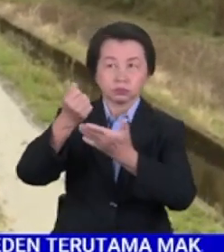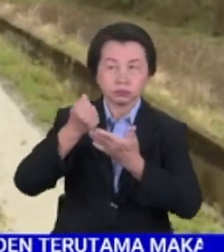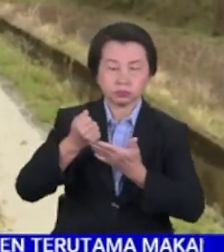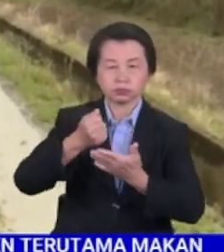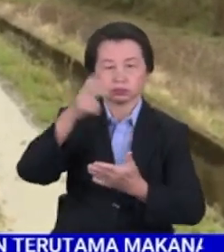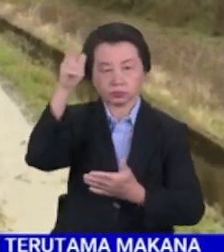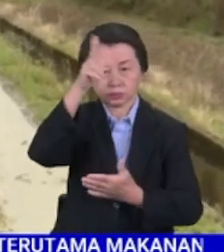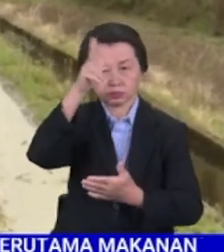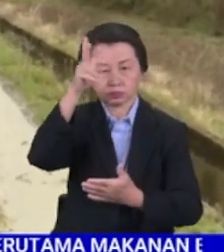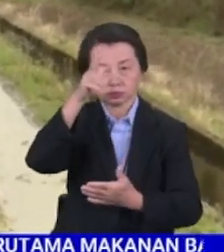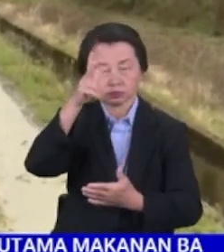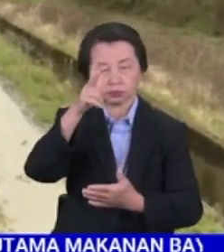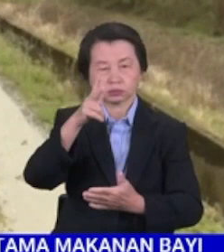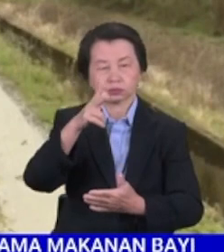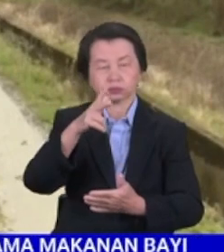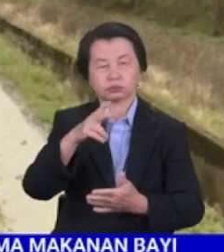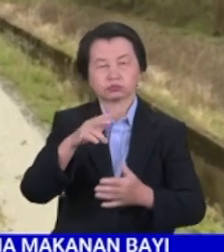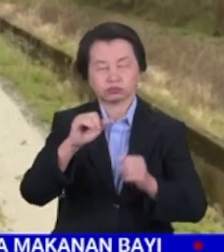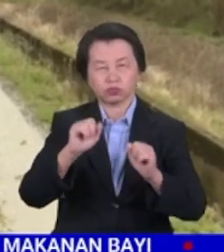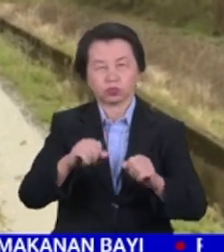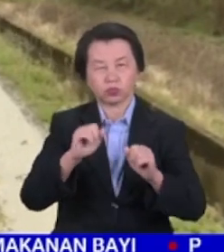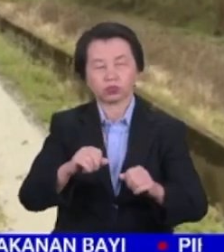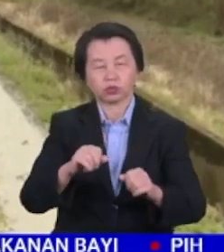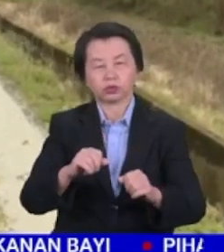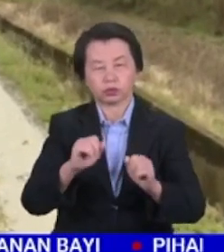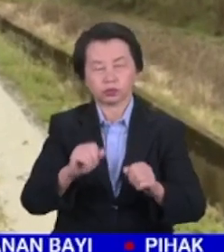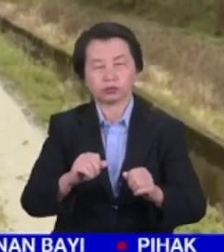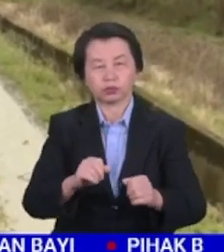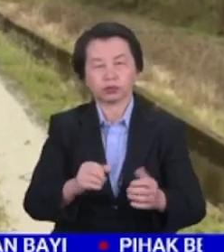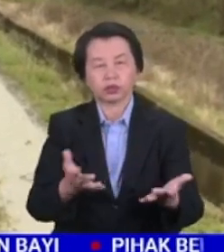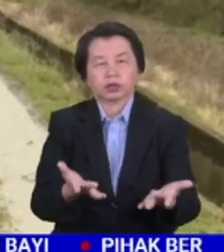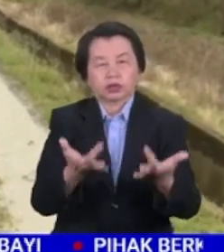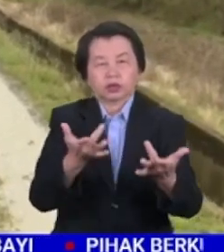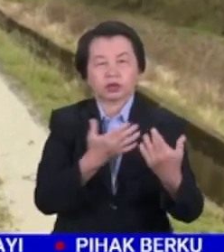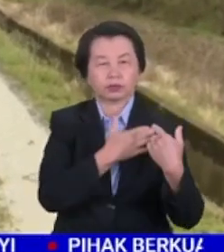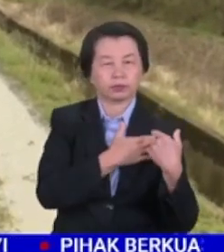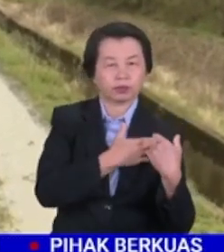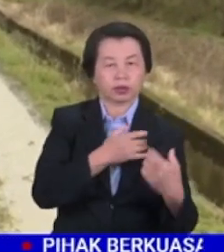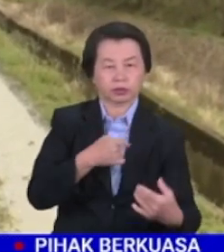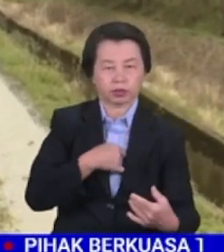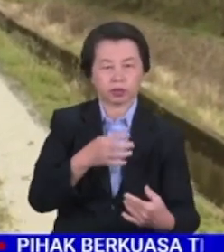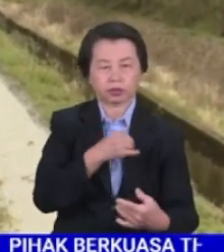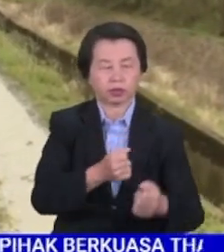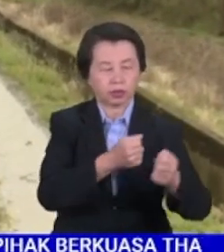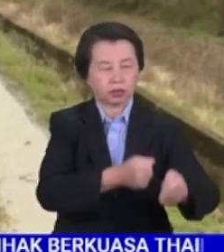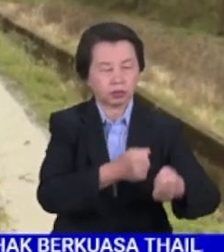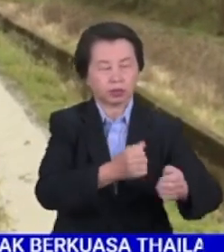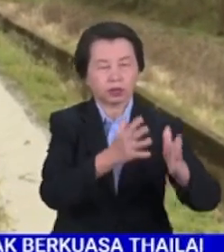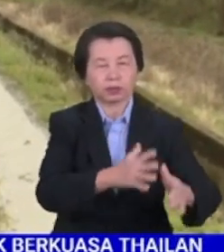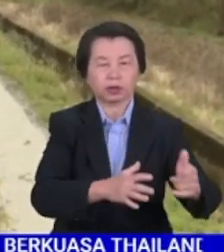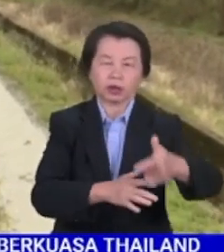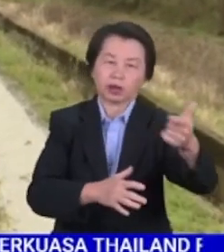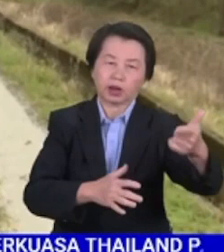lah. Sekurangnya dapat meringankan beban saya sendirilah dan juga petani yang lain lah.